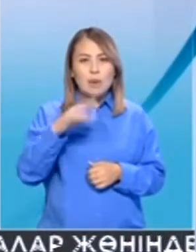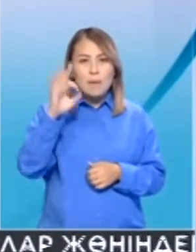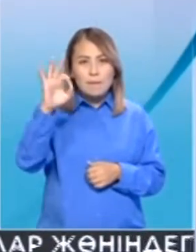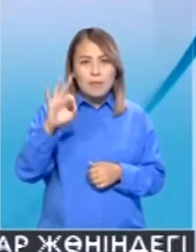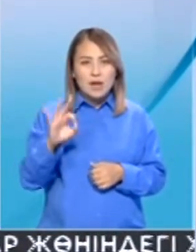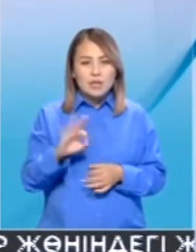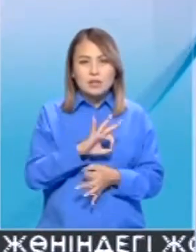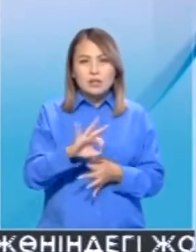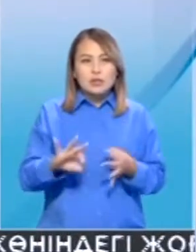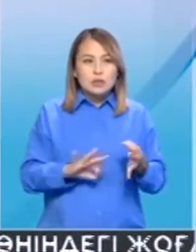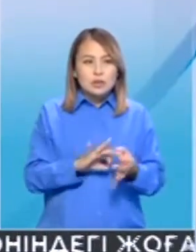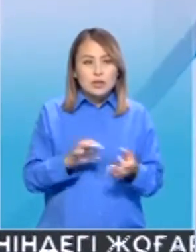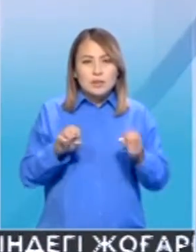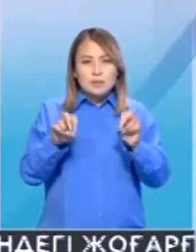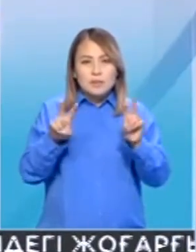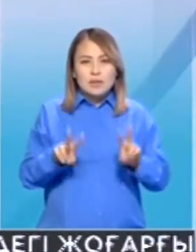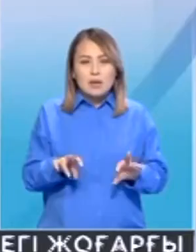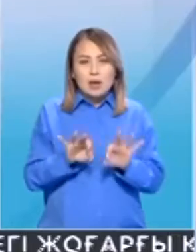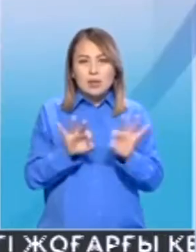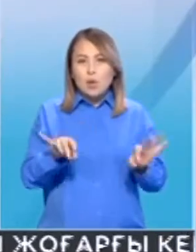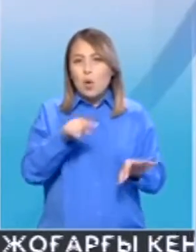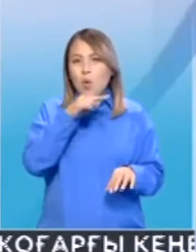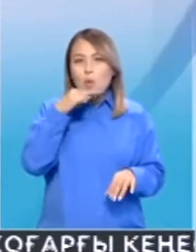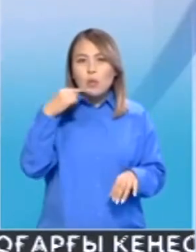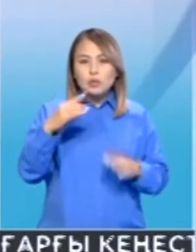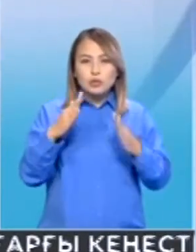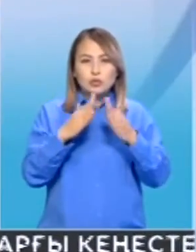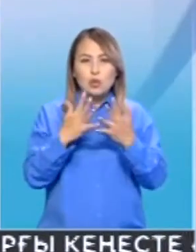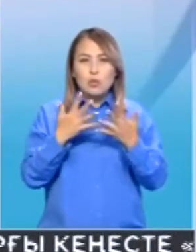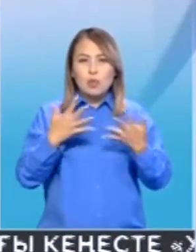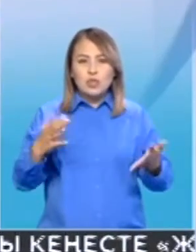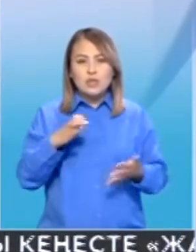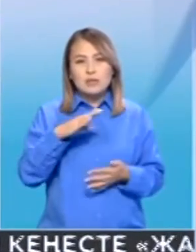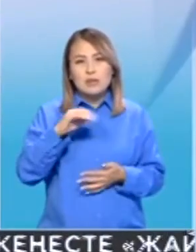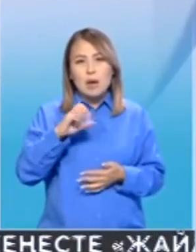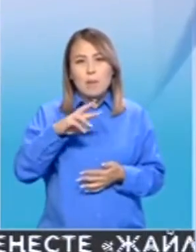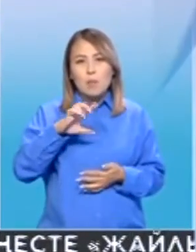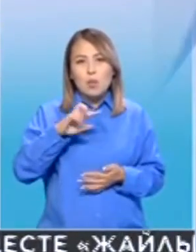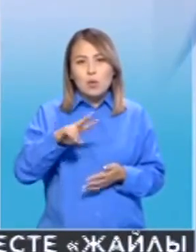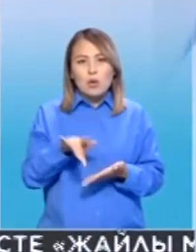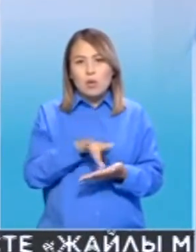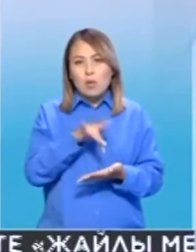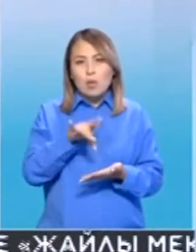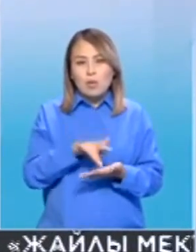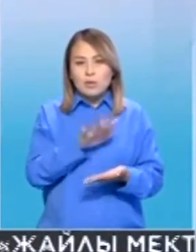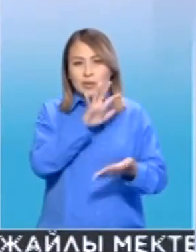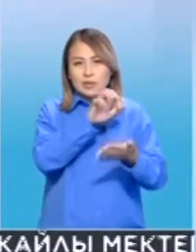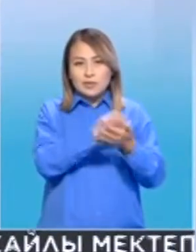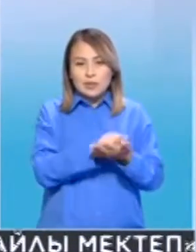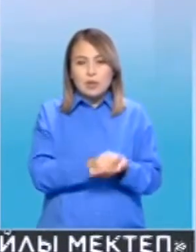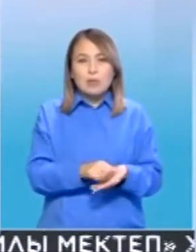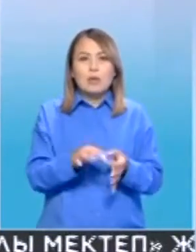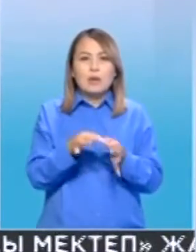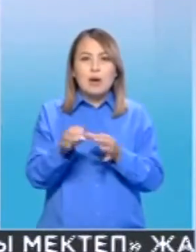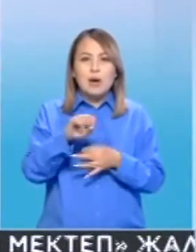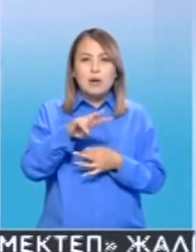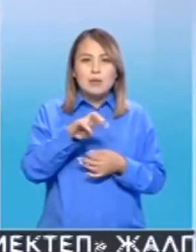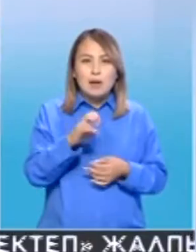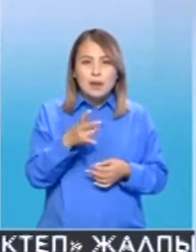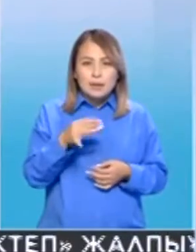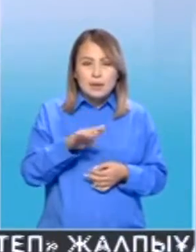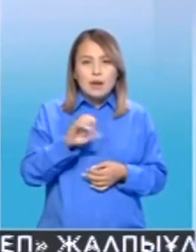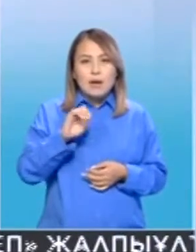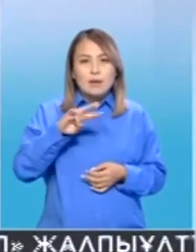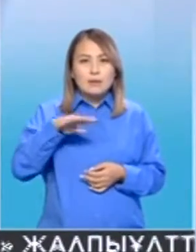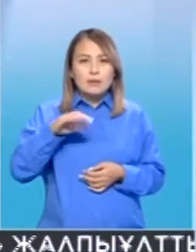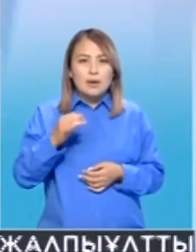артық. Мамандардың айтуынша, ресейліктер баспананы көбіне Ыстамбұл қаласынан алған, одан кейінгі орындарда Аланья мен Анталия